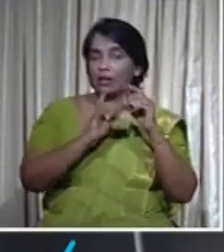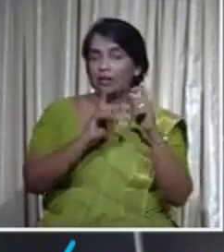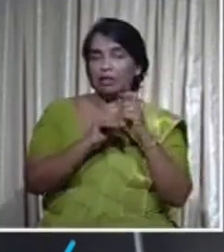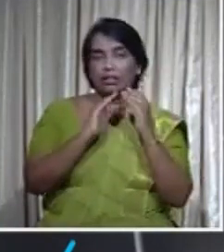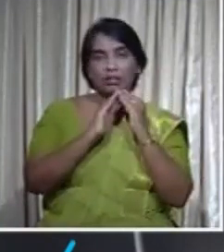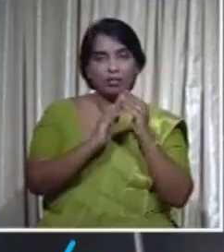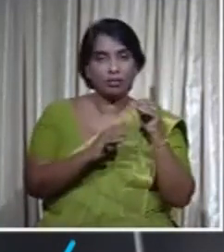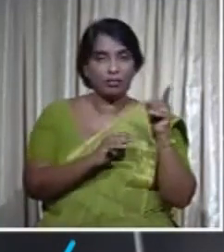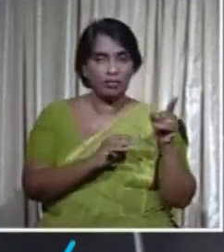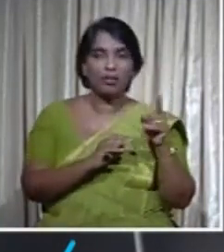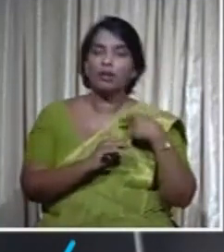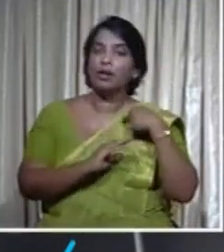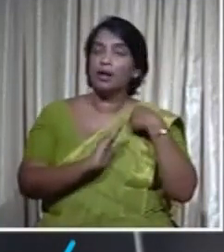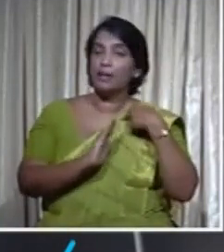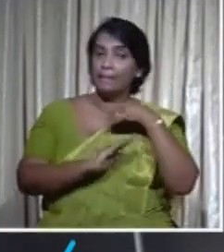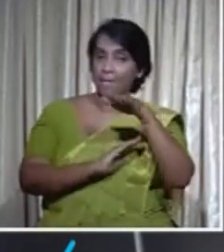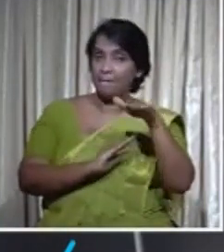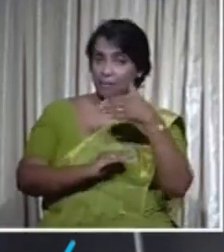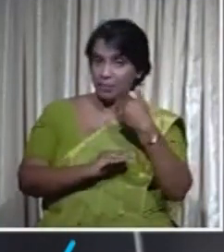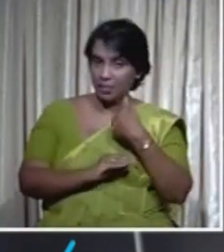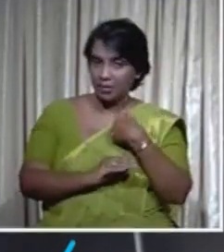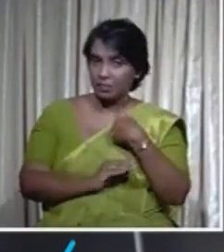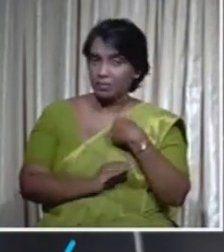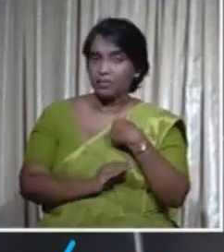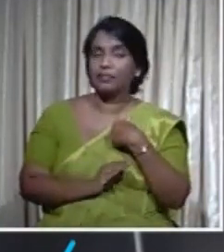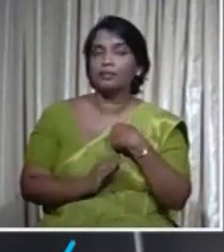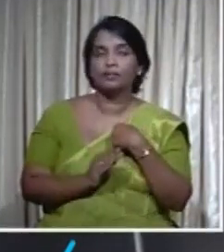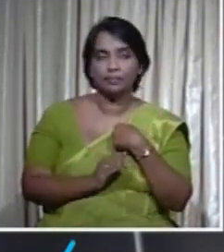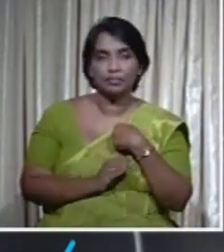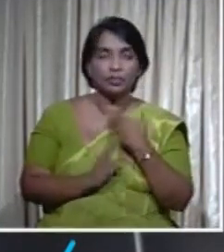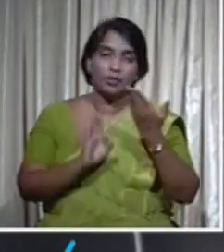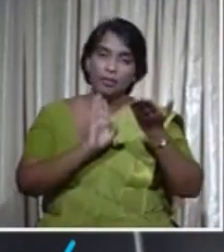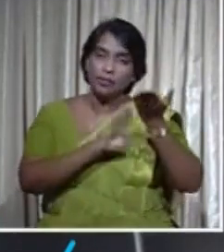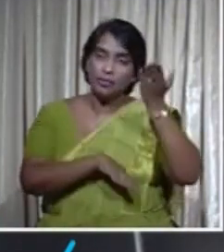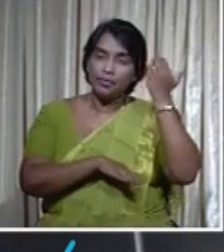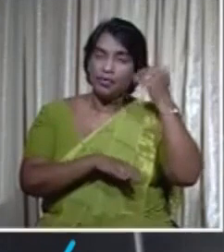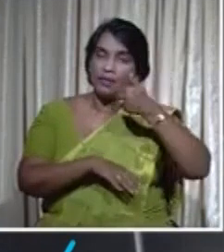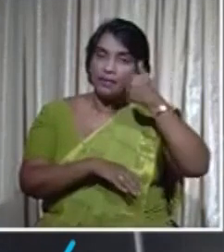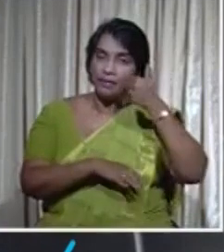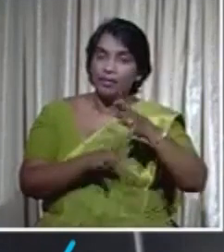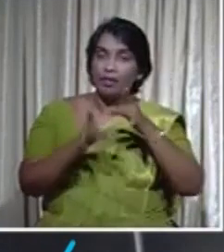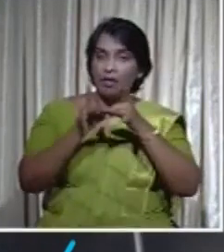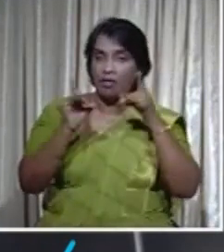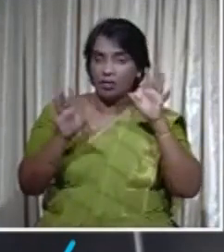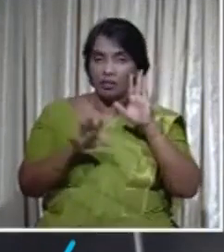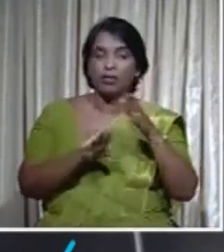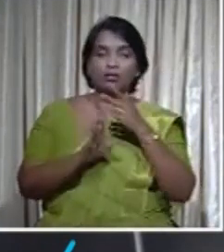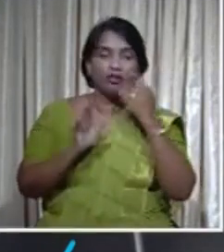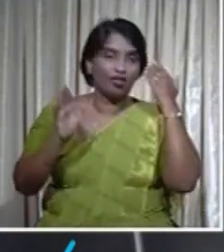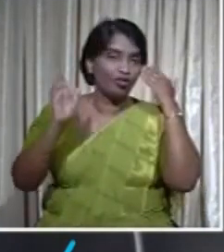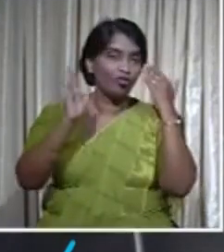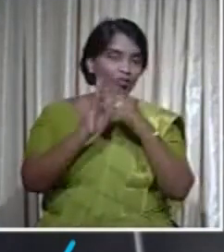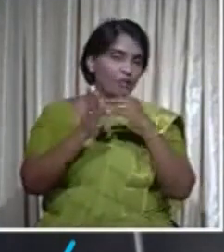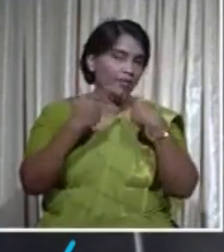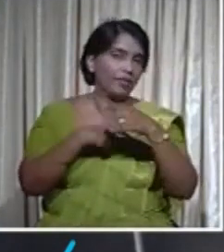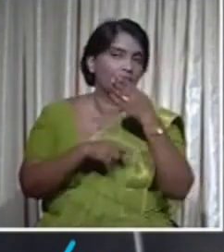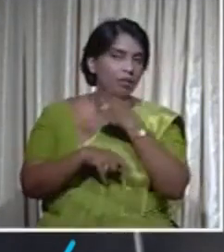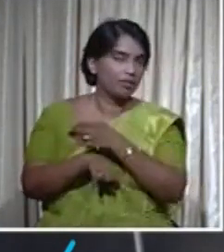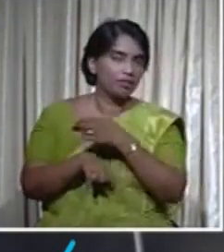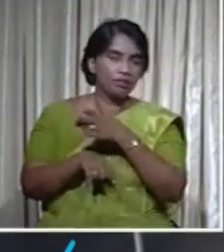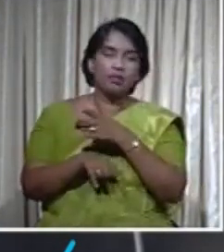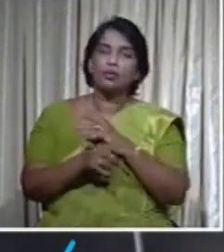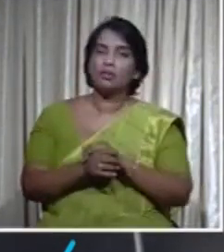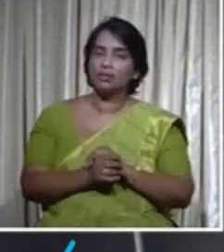எங்களுடைய பிரதேசத்திலே பூர்வீக வரலாற்றை கொண்ட சின்னங்களை பார்க்கின்ற போது அதை